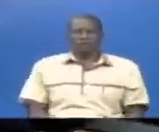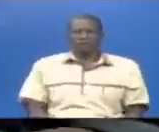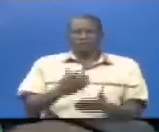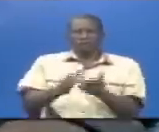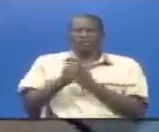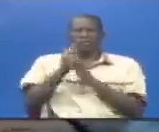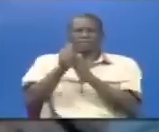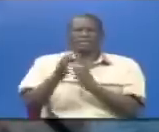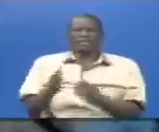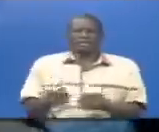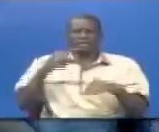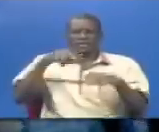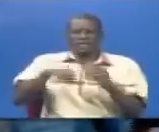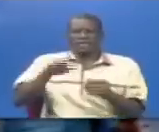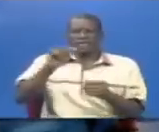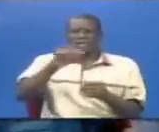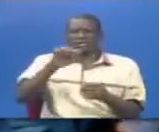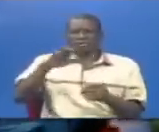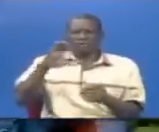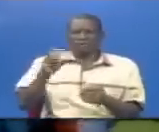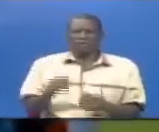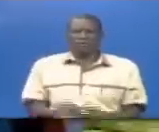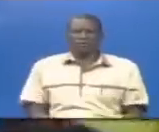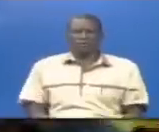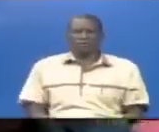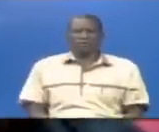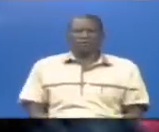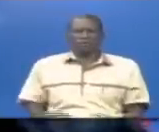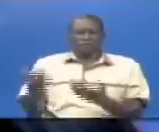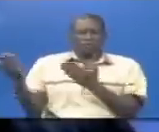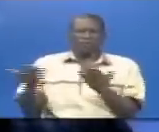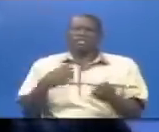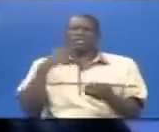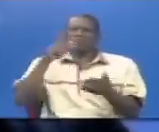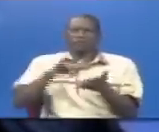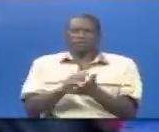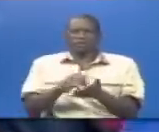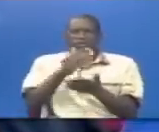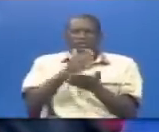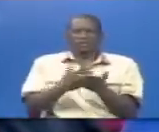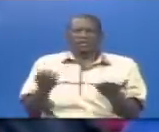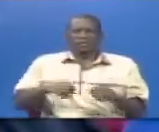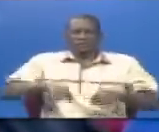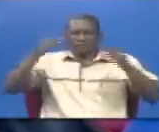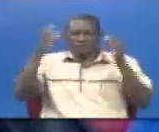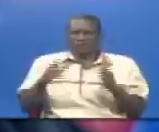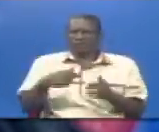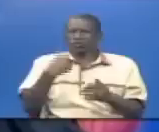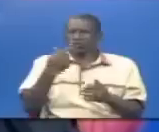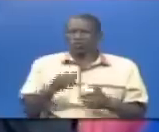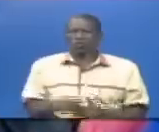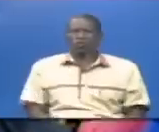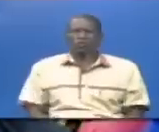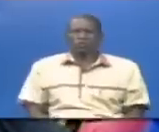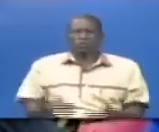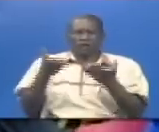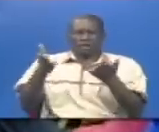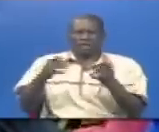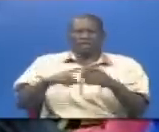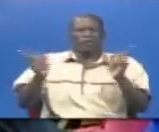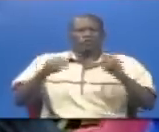viongozi katika mrengo wa Azimio wakizua tu, wakisema kwamba kuna baadhi ya maafisa ambao wako hapa